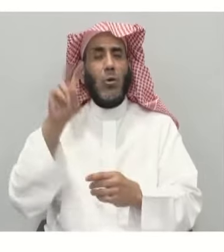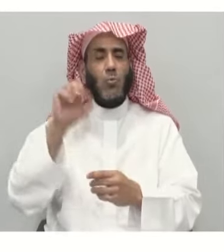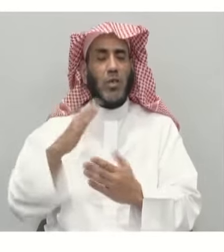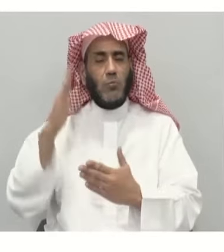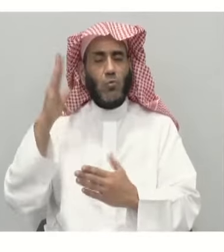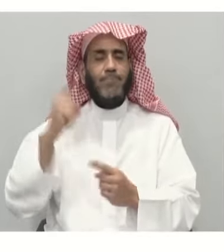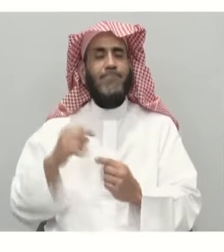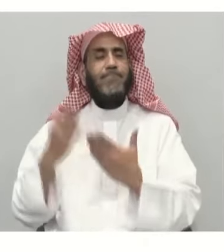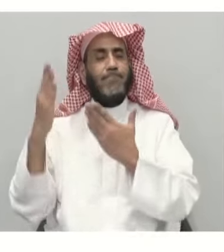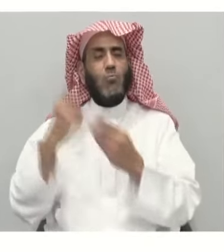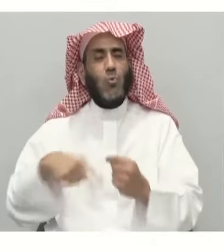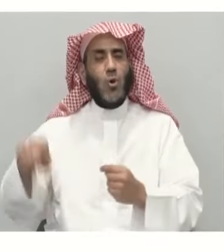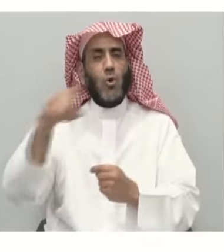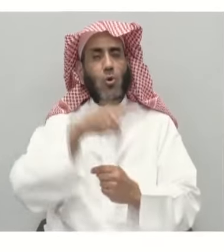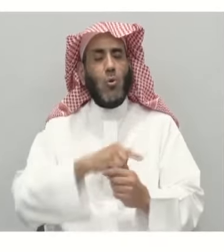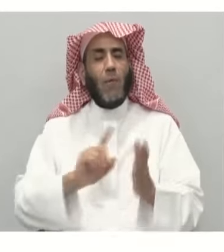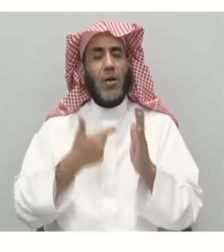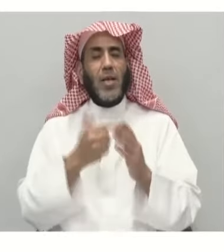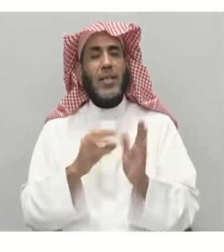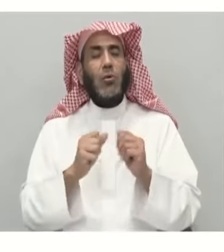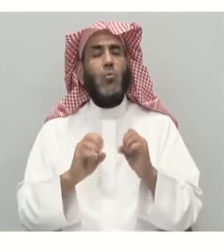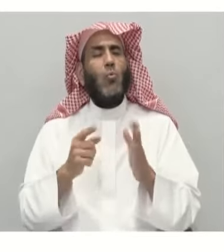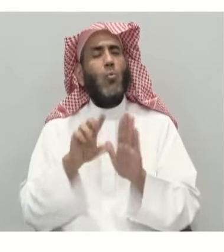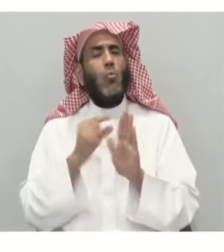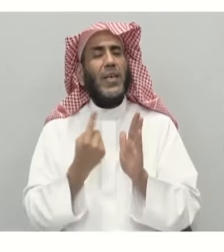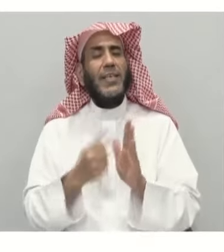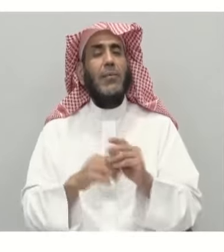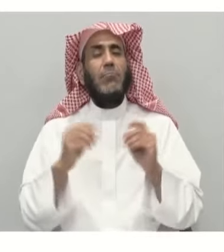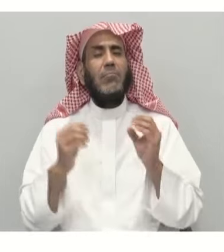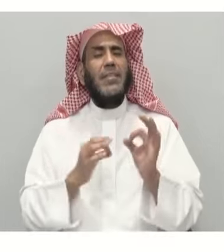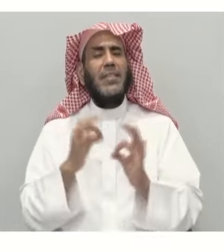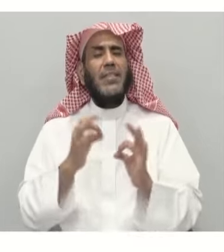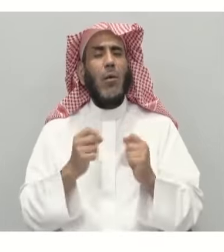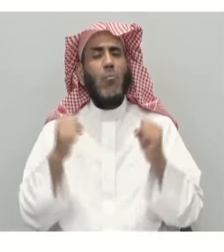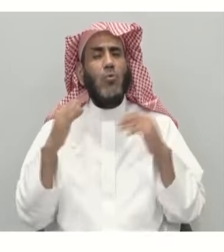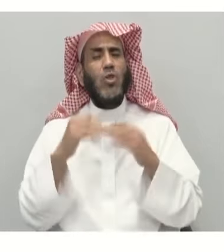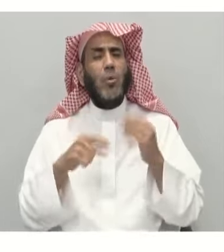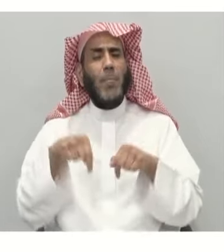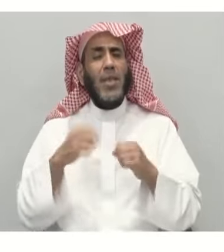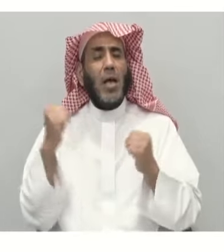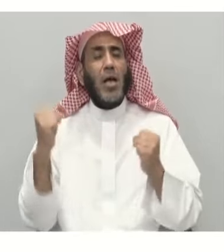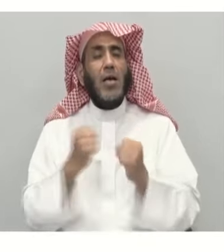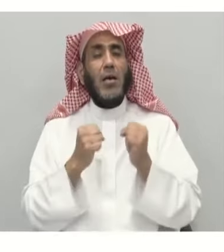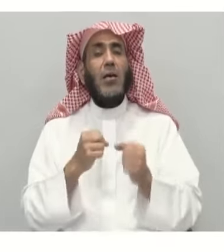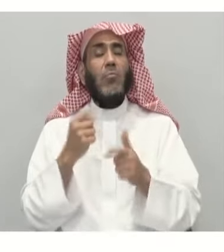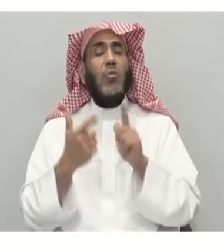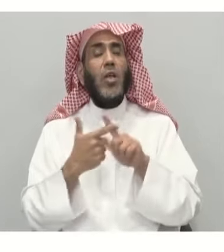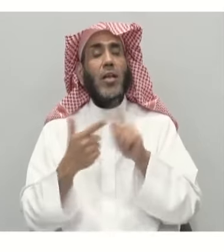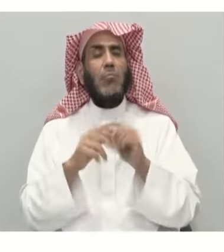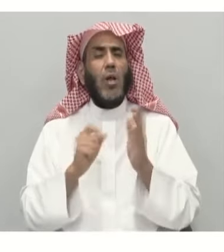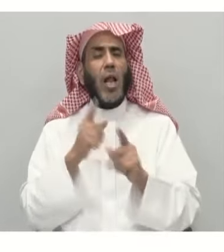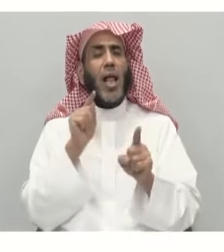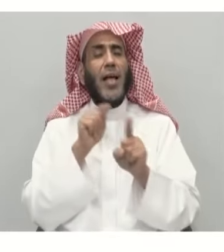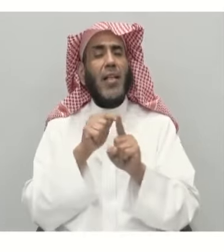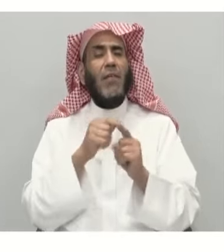احييكم وفي المستهل هذه الوحده التدريبيه الثانيه كما ترى والمنطلق دائما من الاهداف